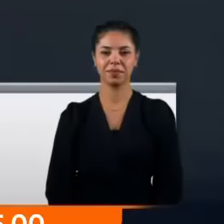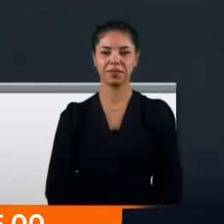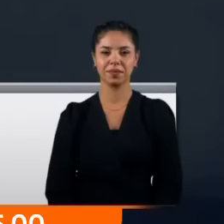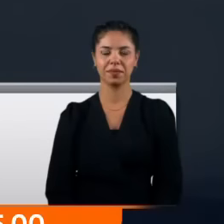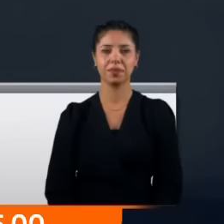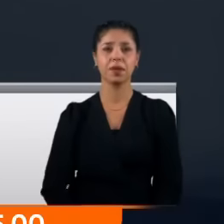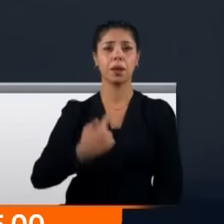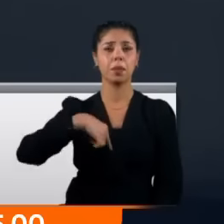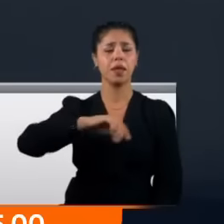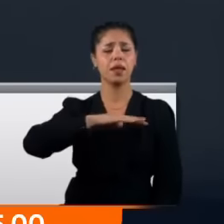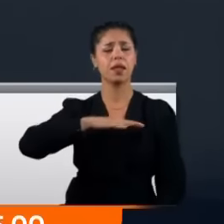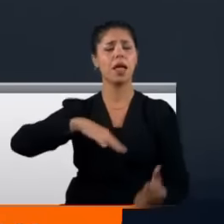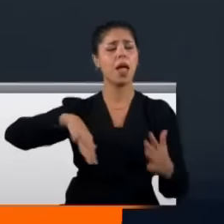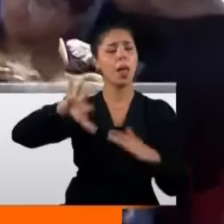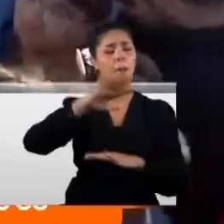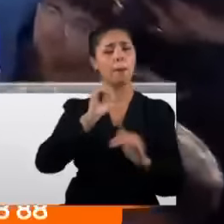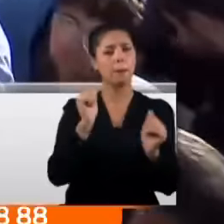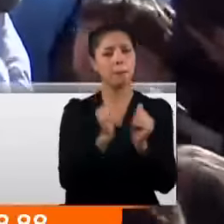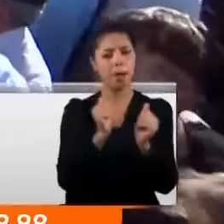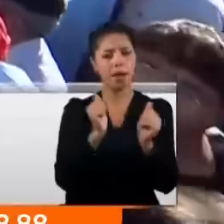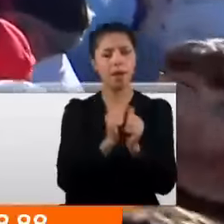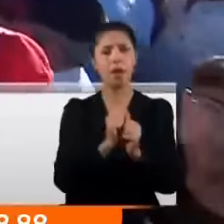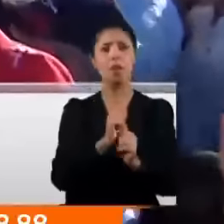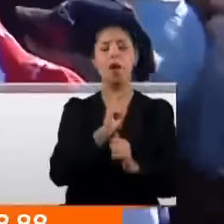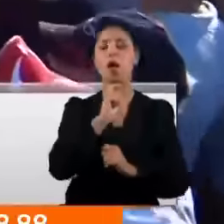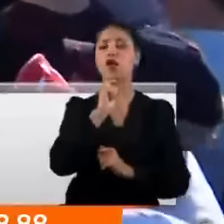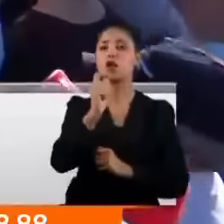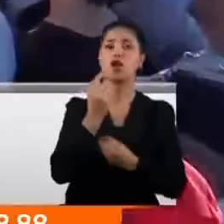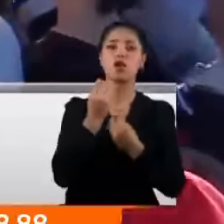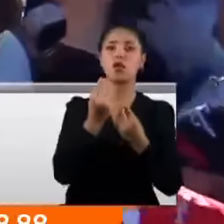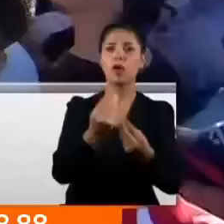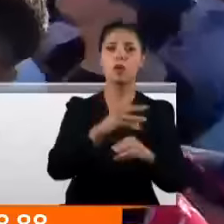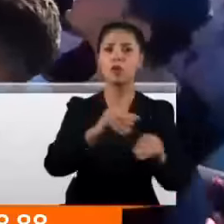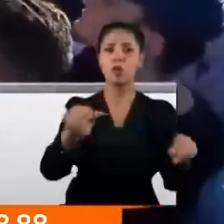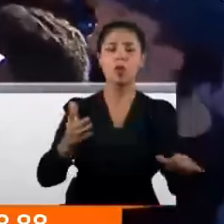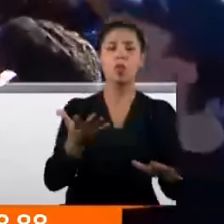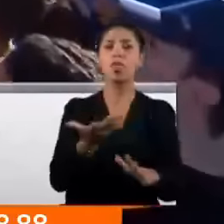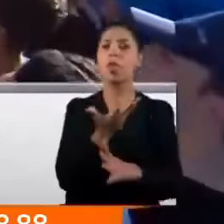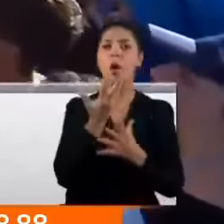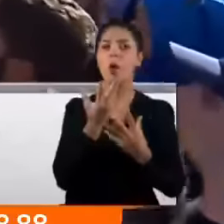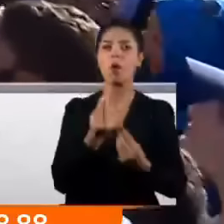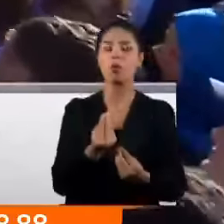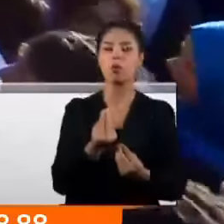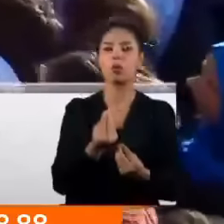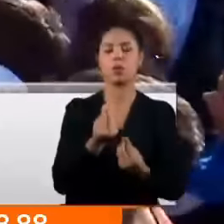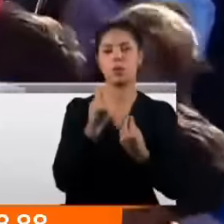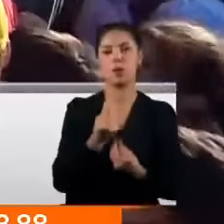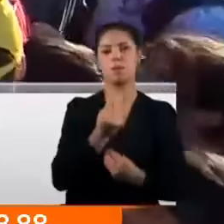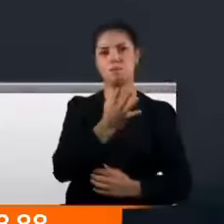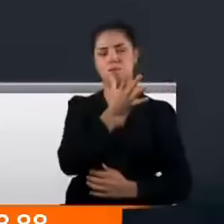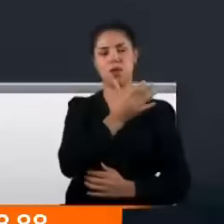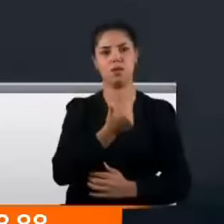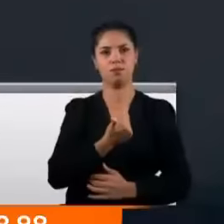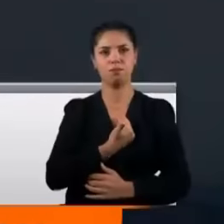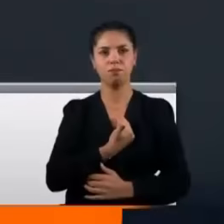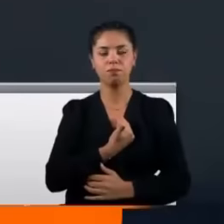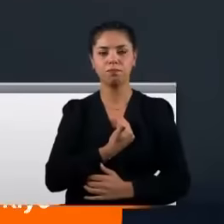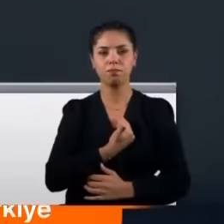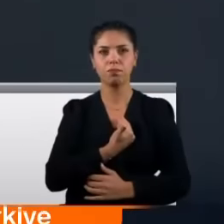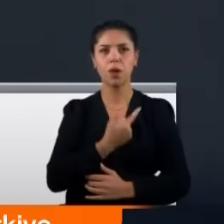Biz hepimiz arz-ı mevudun, vaat edilmiş toprakların ne olduğunu gayet iyi biliriz.